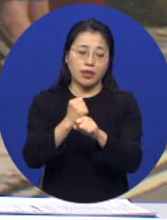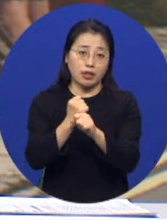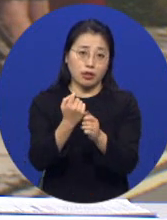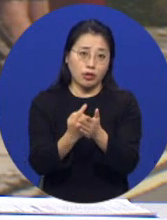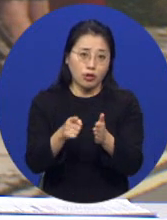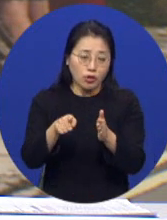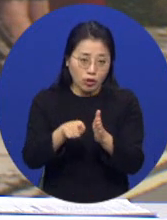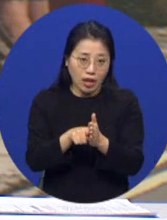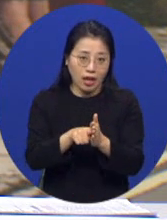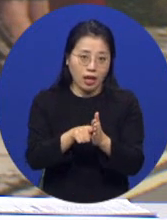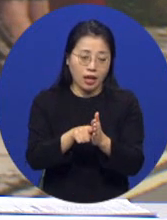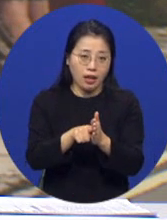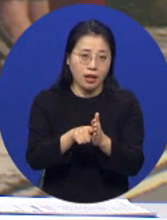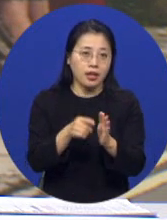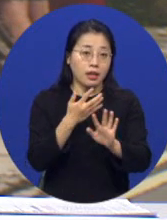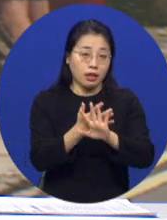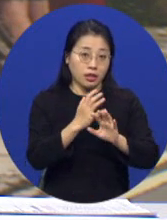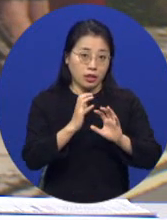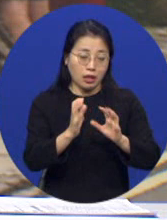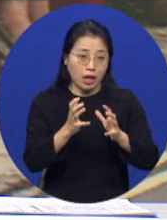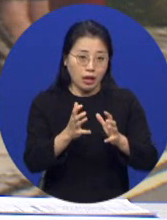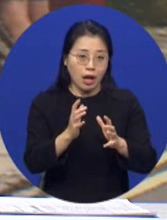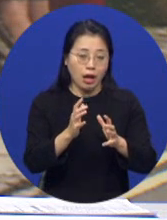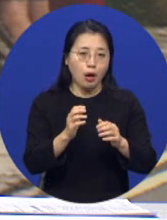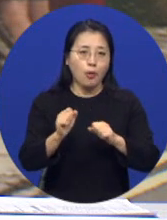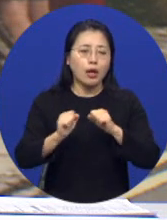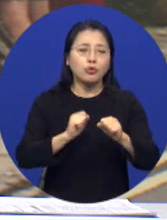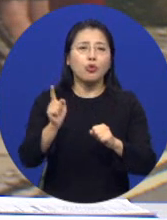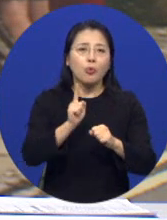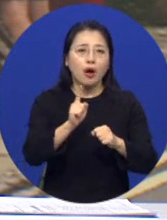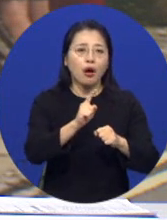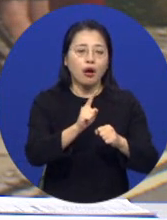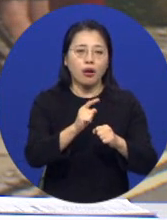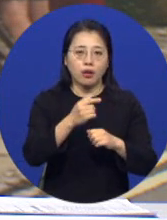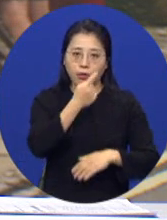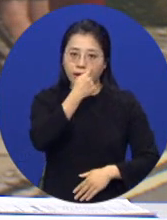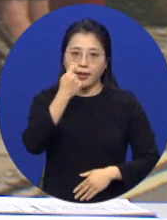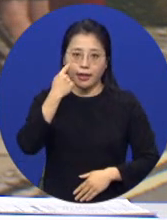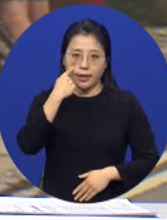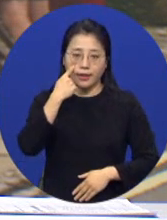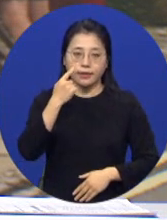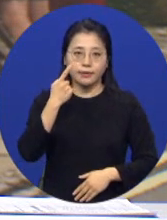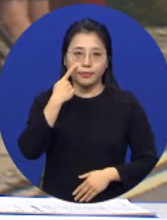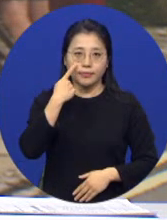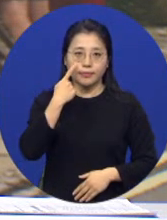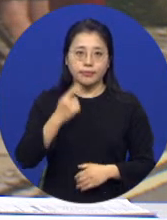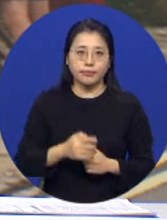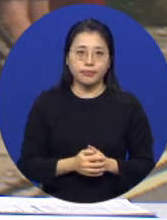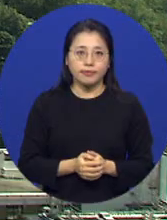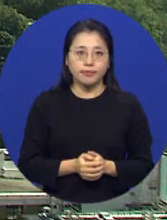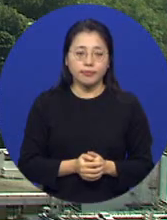선진국들의 사례를 통해 우리가 참고해야 할 점은 무엇인지 송원일 기자가 취재했습니다